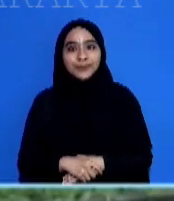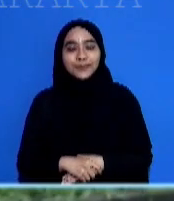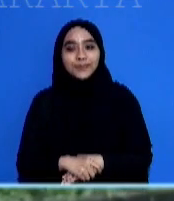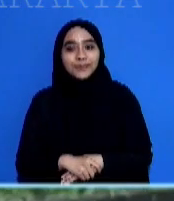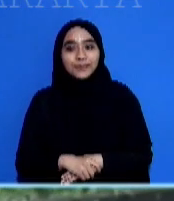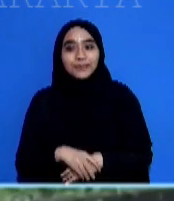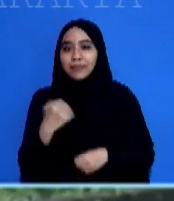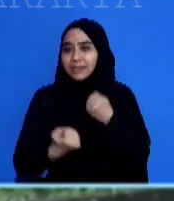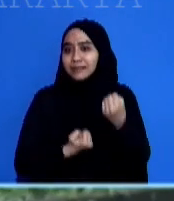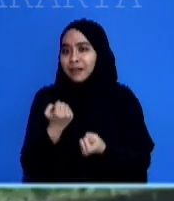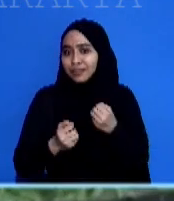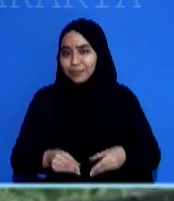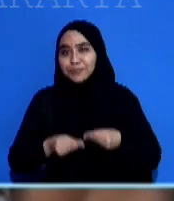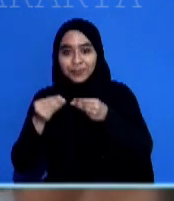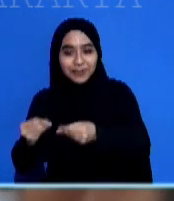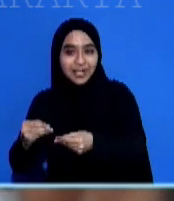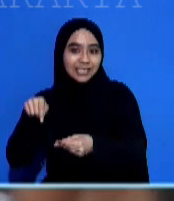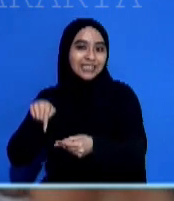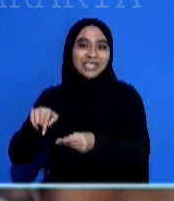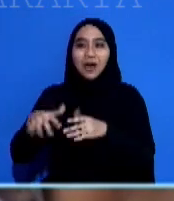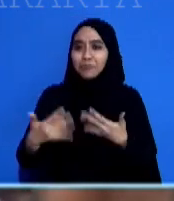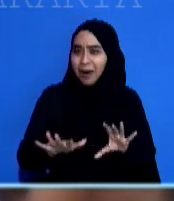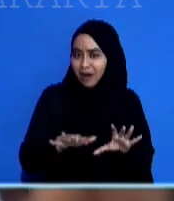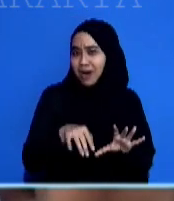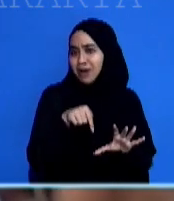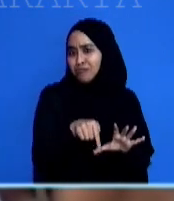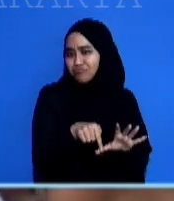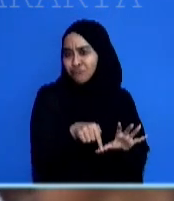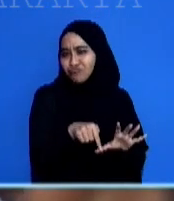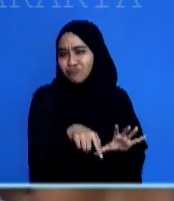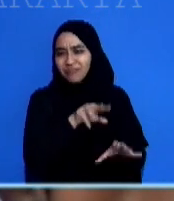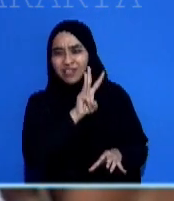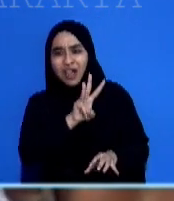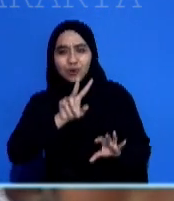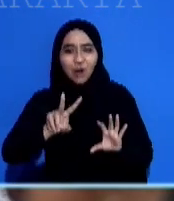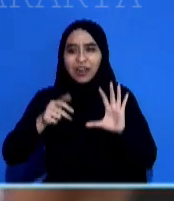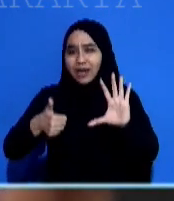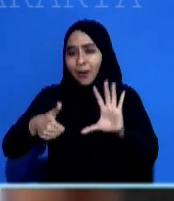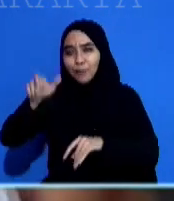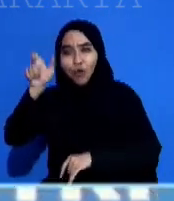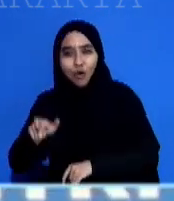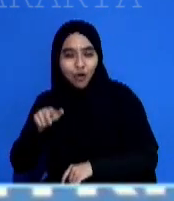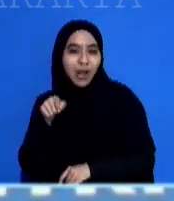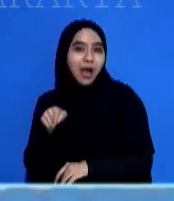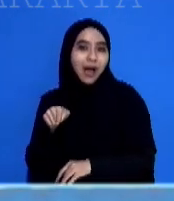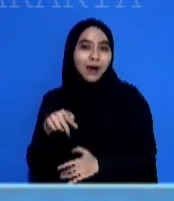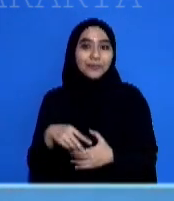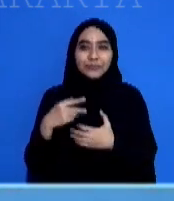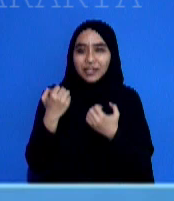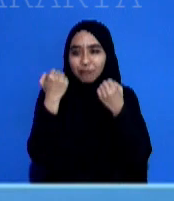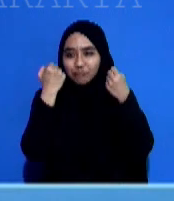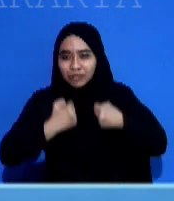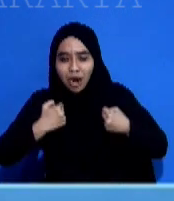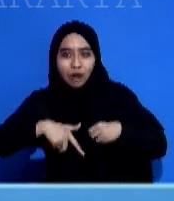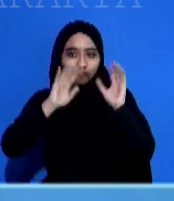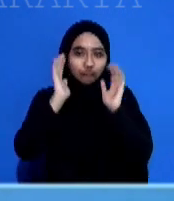kegiatan pemberian remisi kali ini diberikan usai warga binaan yang berjumlah 326 orang menunaikan ibadah salat eid yang digelar